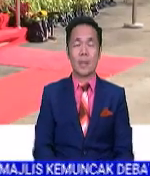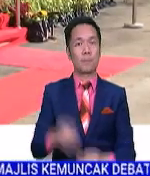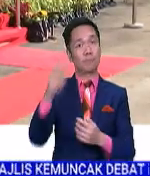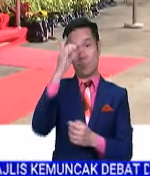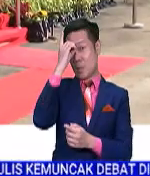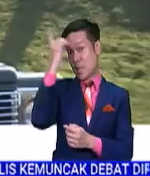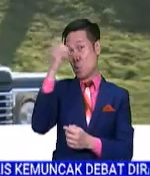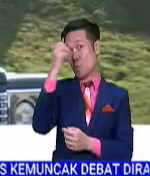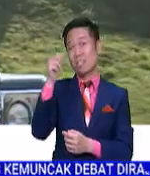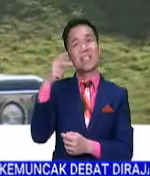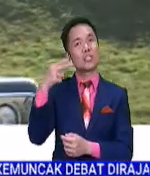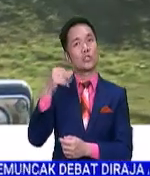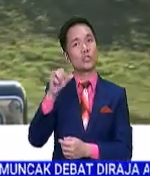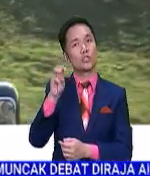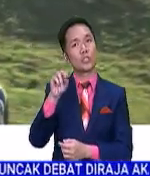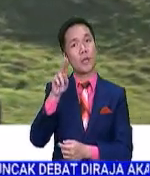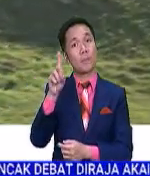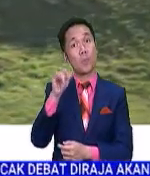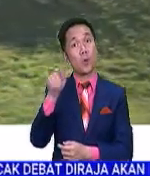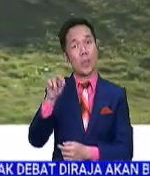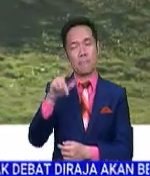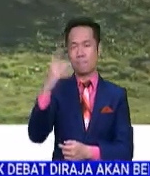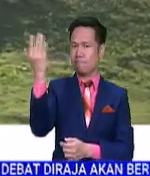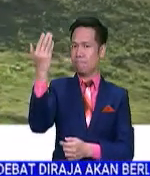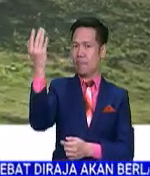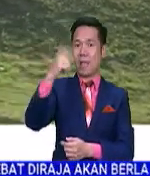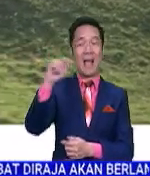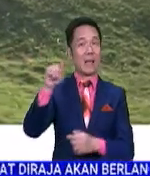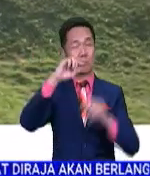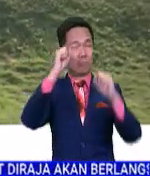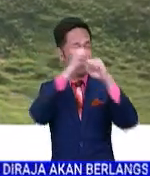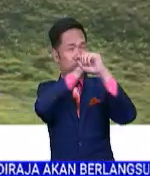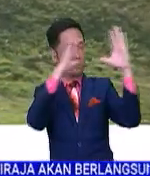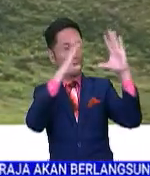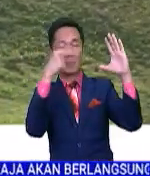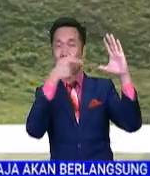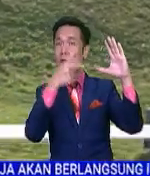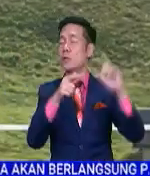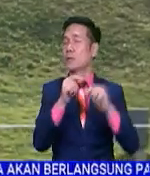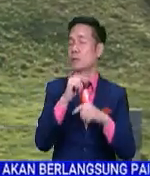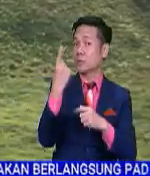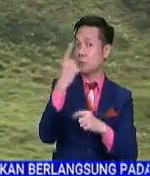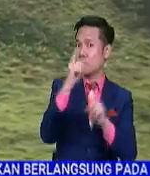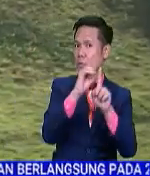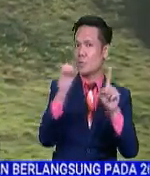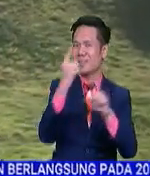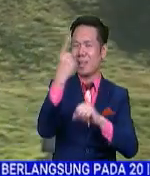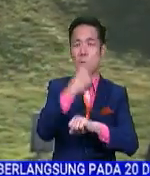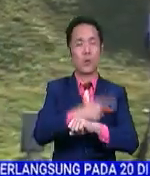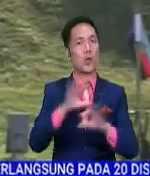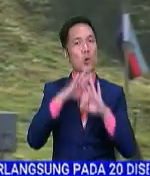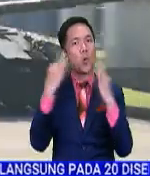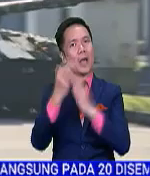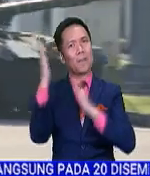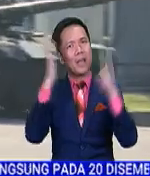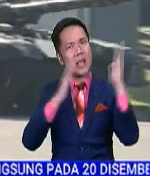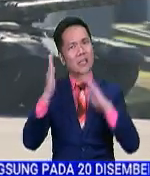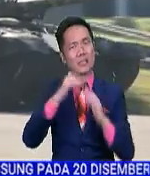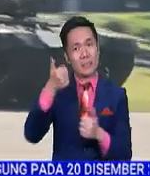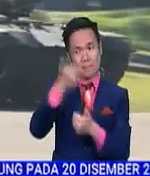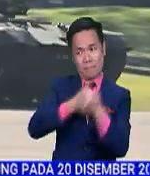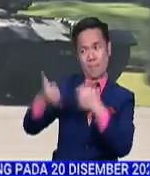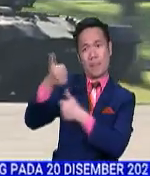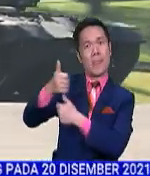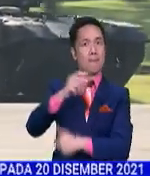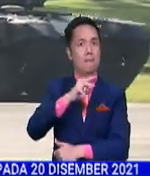Dato' Sri Ishamuddin berucap pada program Aspirasi Keluarga Malaysia sempena 100 hari pertama pentadbiran Menteri Kanan